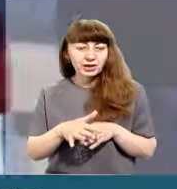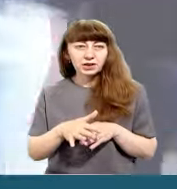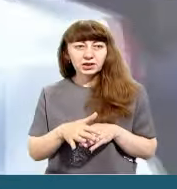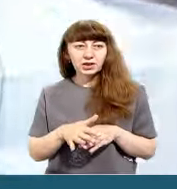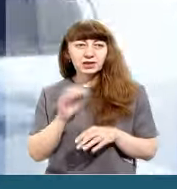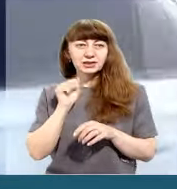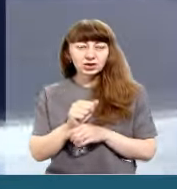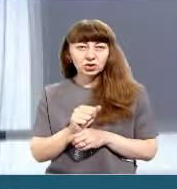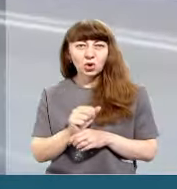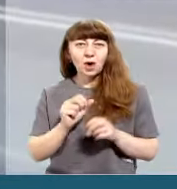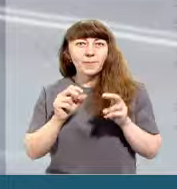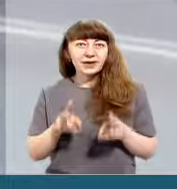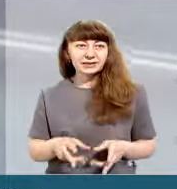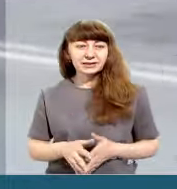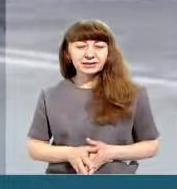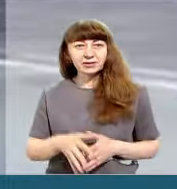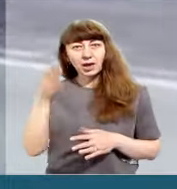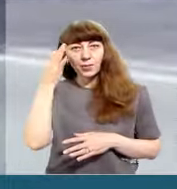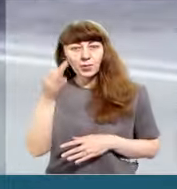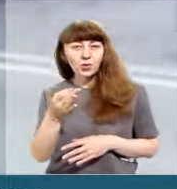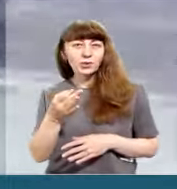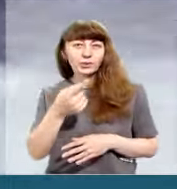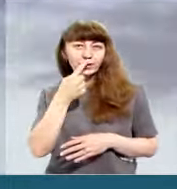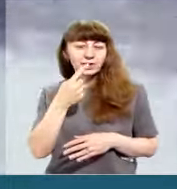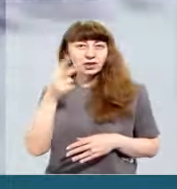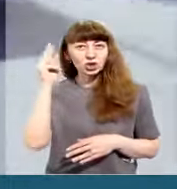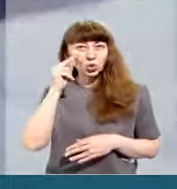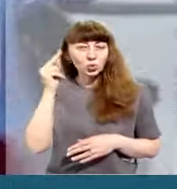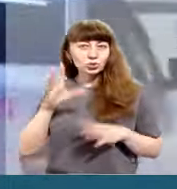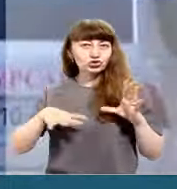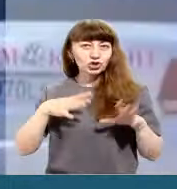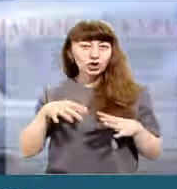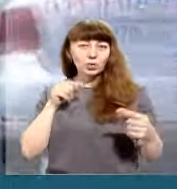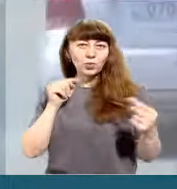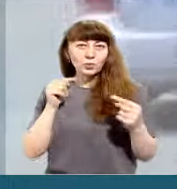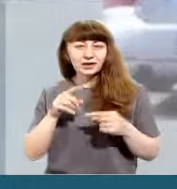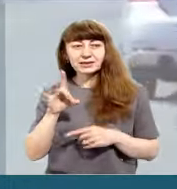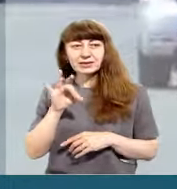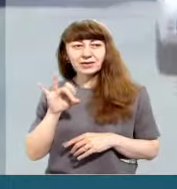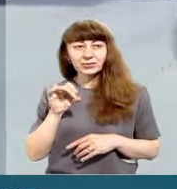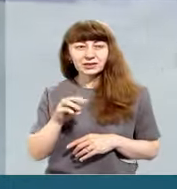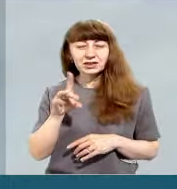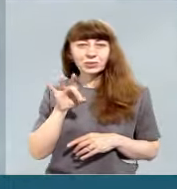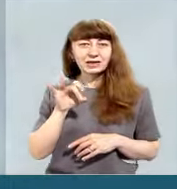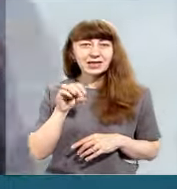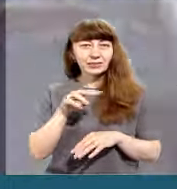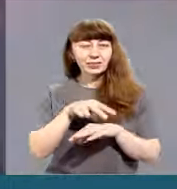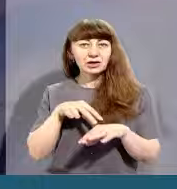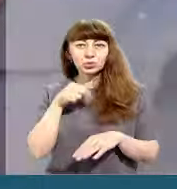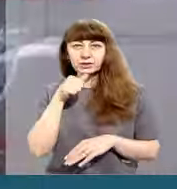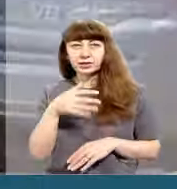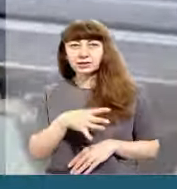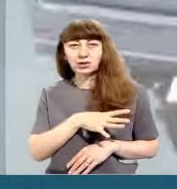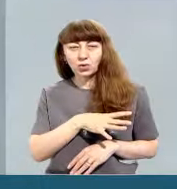угроз и последствий акта терроризма. Напомним, что в преддверии учений Управления по противодействию экстремизму Департамента полиции